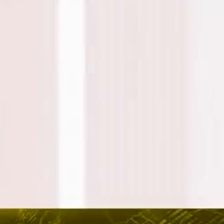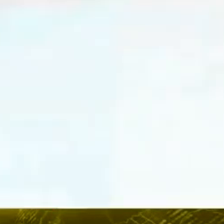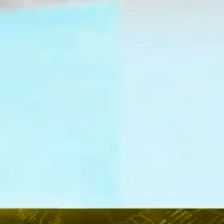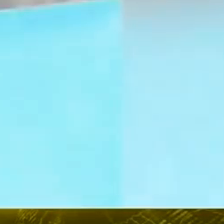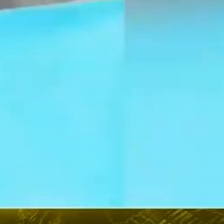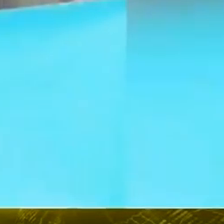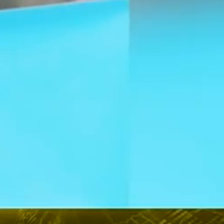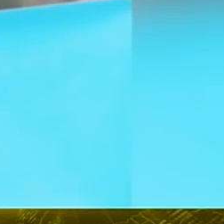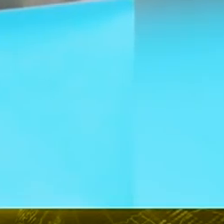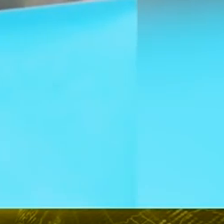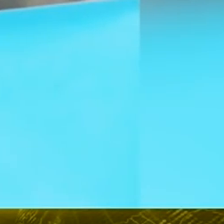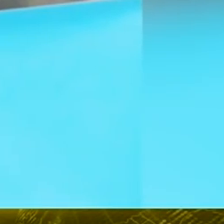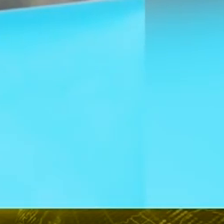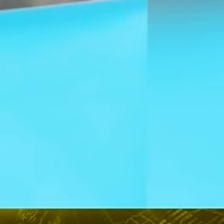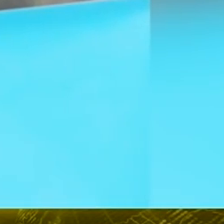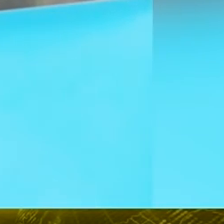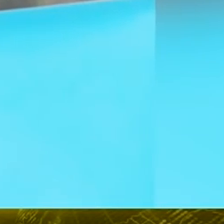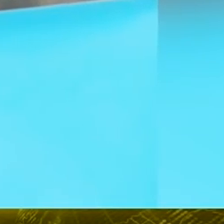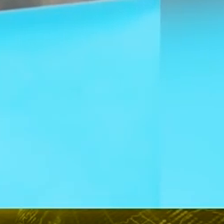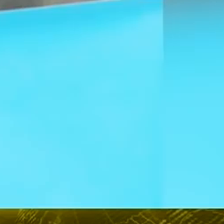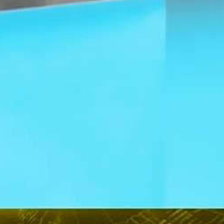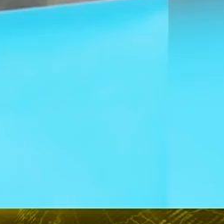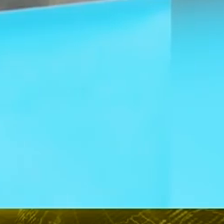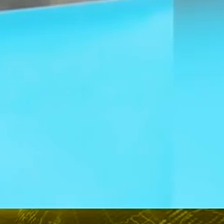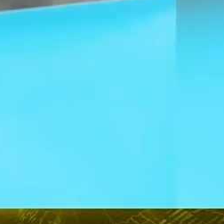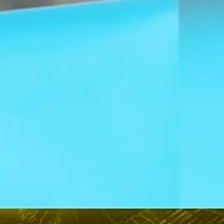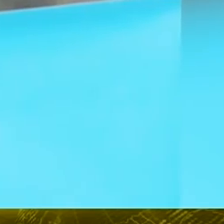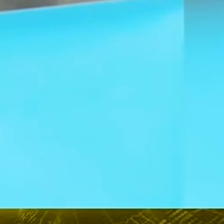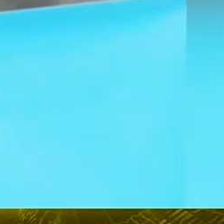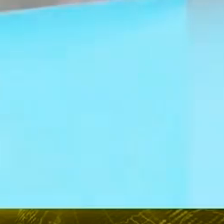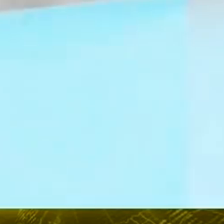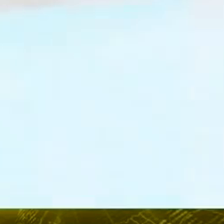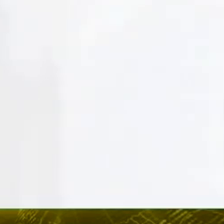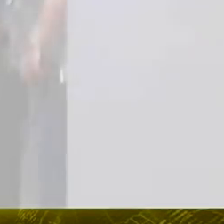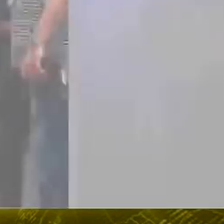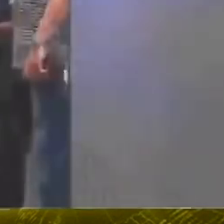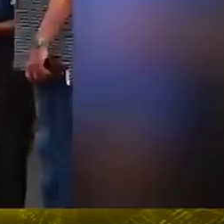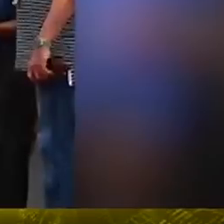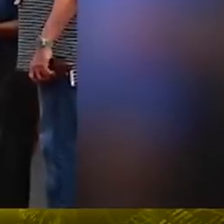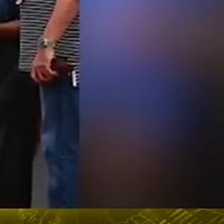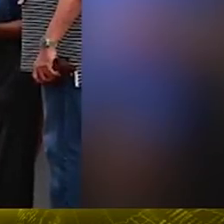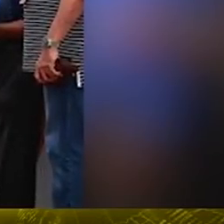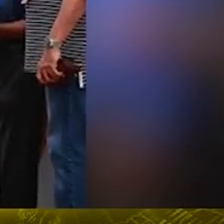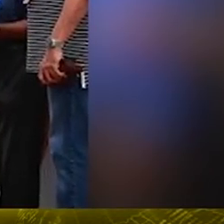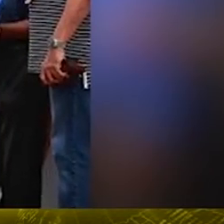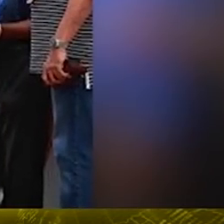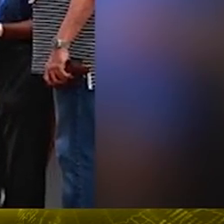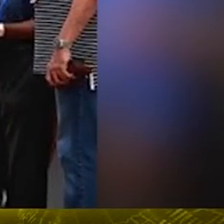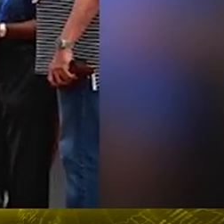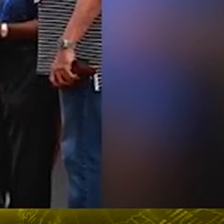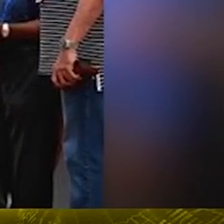وردر انترى نقر كمسة غمتن مرسي كتب قزاتو هاي بواون كتكبر اي كالة كبل انسايد زي جيمس تابطي